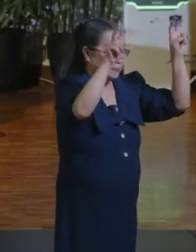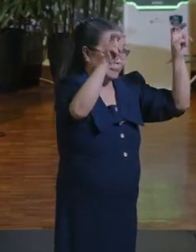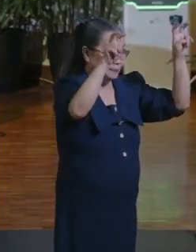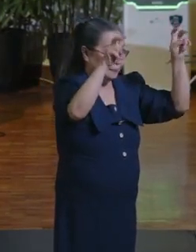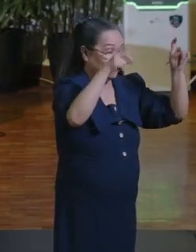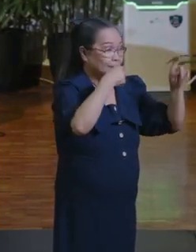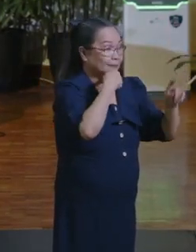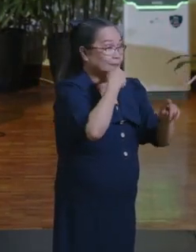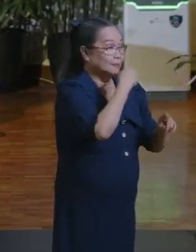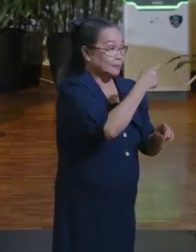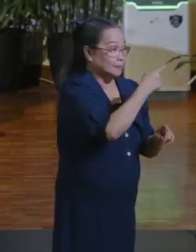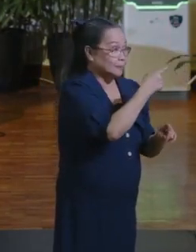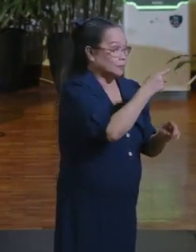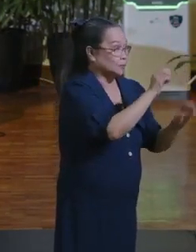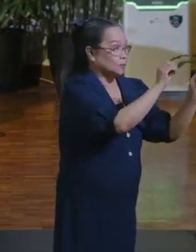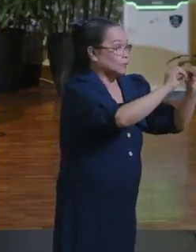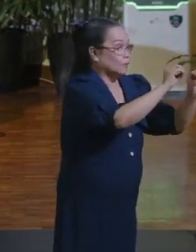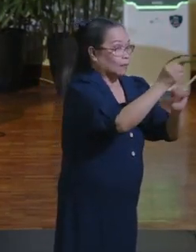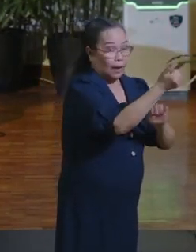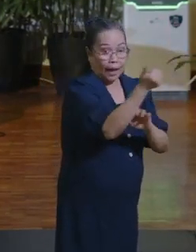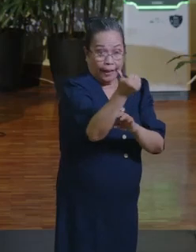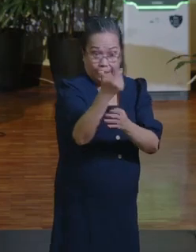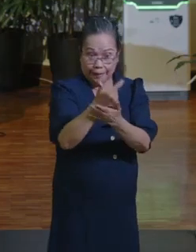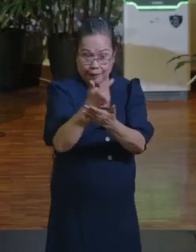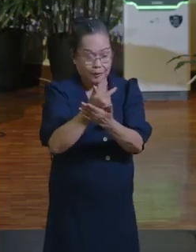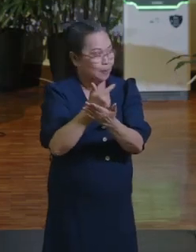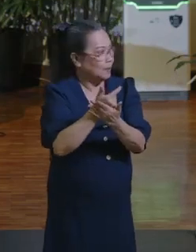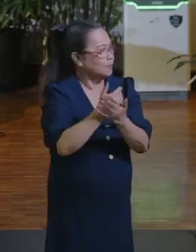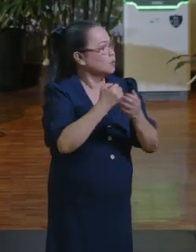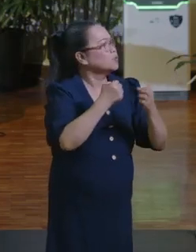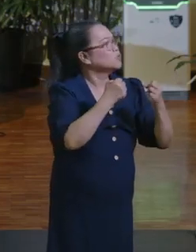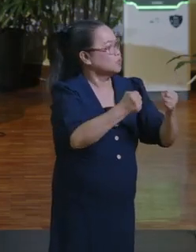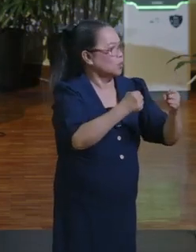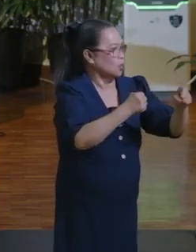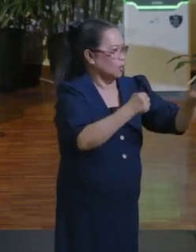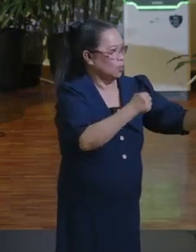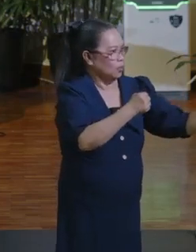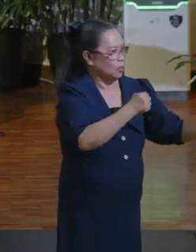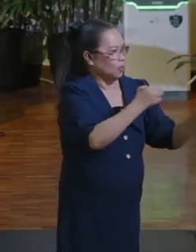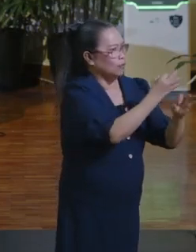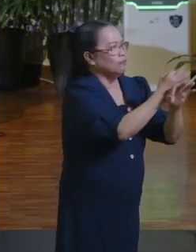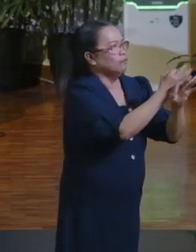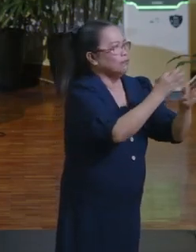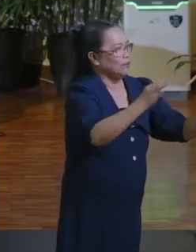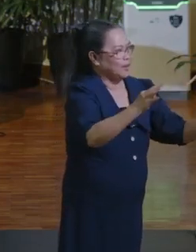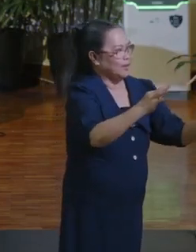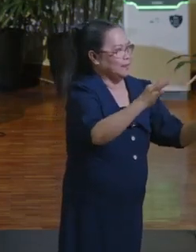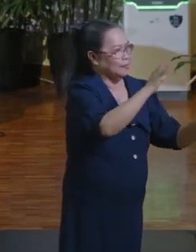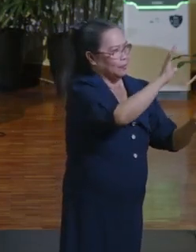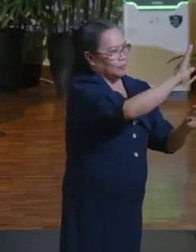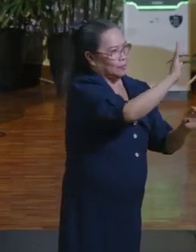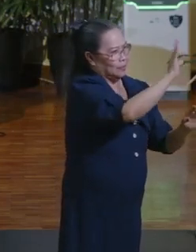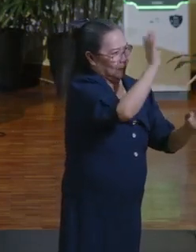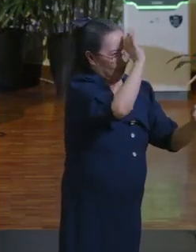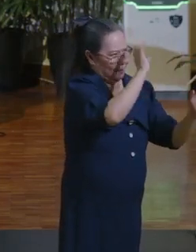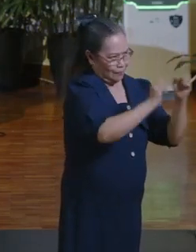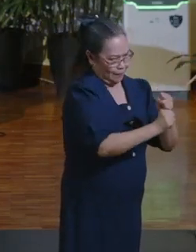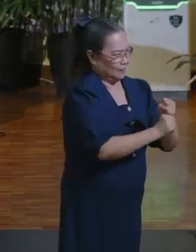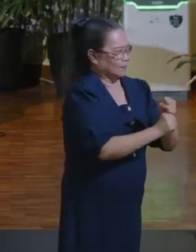series ay pinamagatan nating No Other Gospel, Stand Firm on Your Freedom. Stand Firm on Your